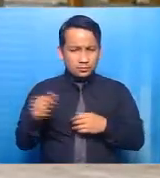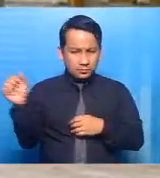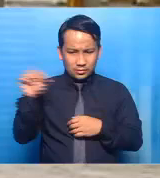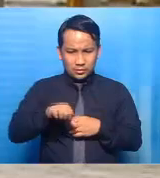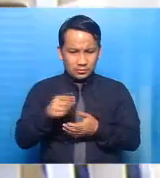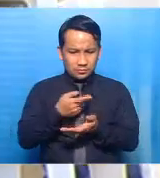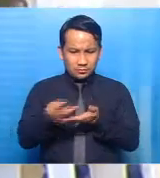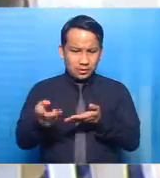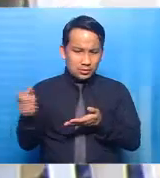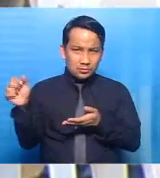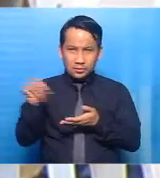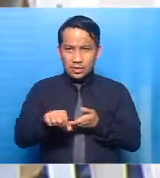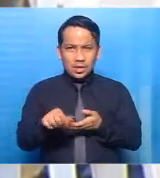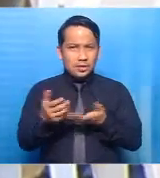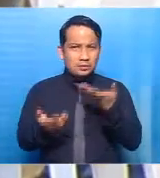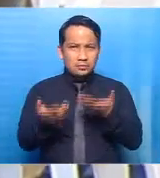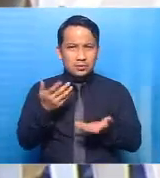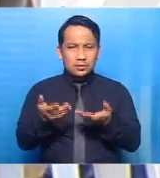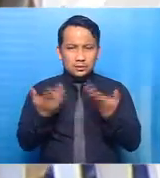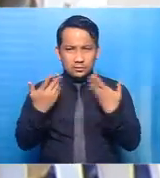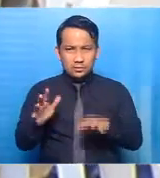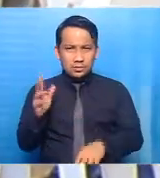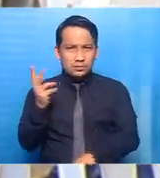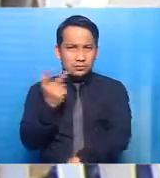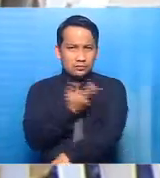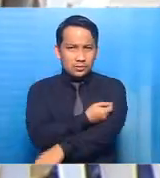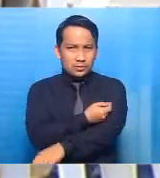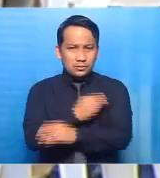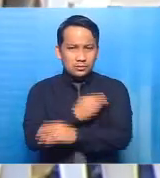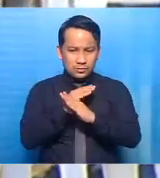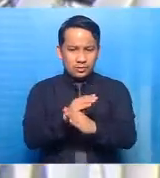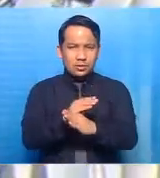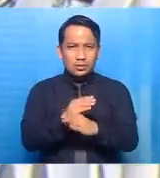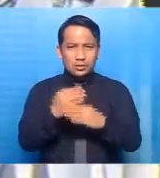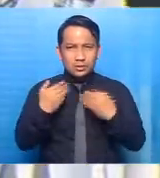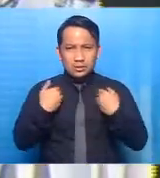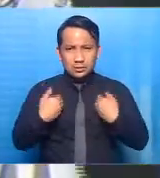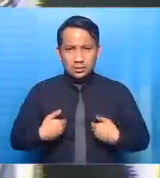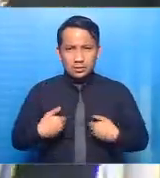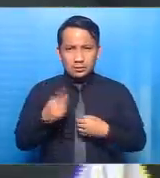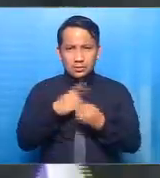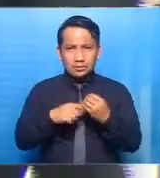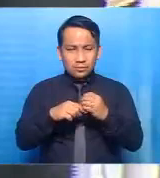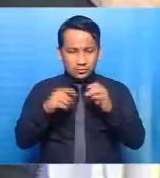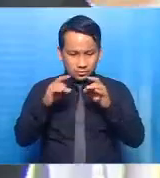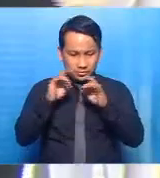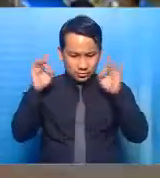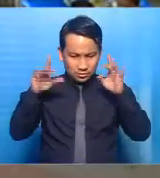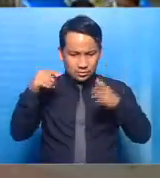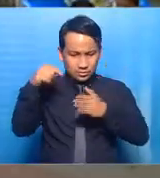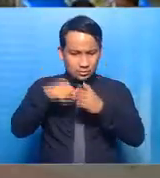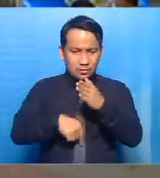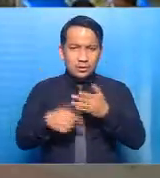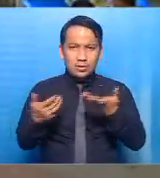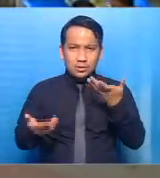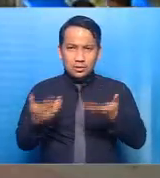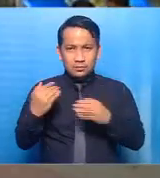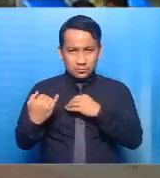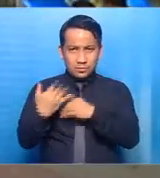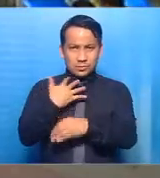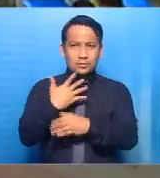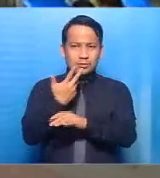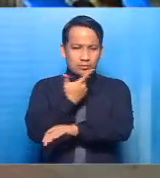ang bakuna. Mainam daw na magpabakuna dahil pinoprotektahan ito laban sa severe infection o disease kung ikaw ay nahawaan